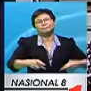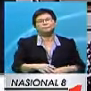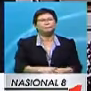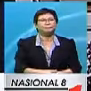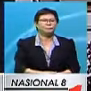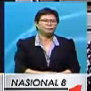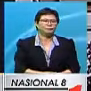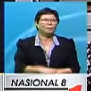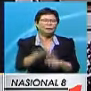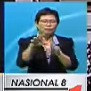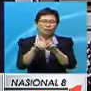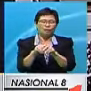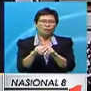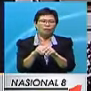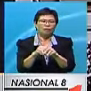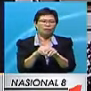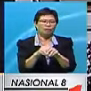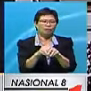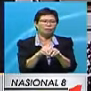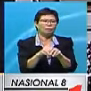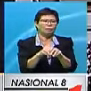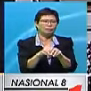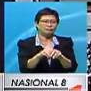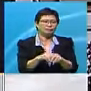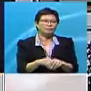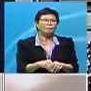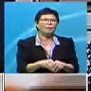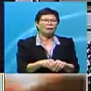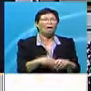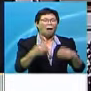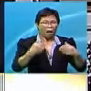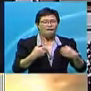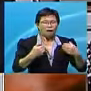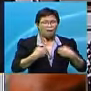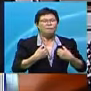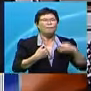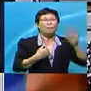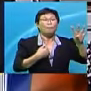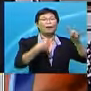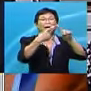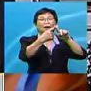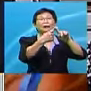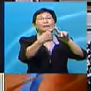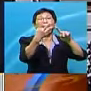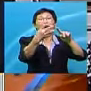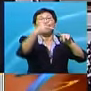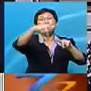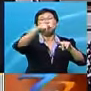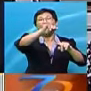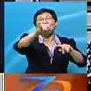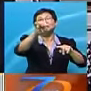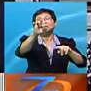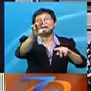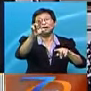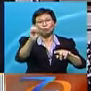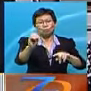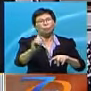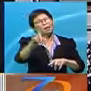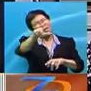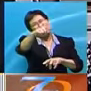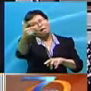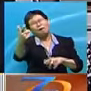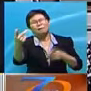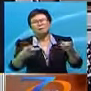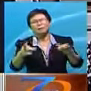kenderaan. Termasuklah kenderaan pacuan 4 roda Pajero ni dan selainnya ialah kereta-kereta